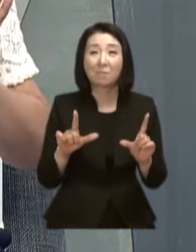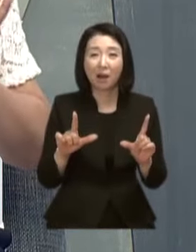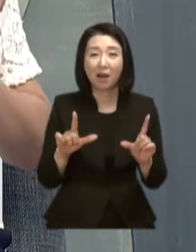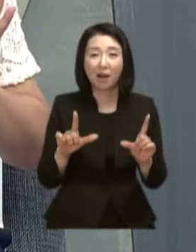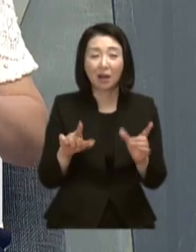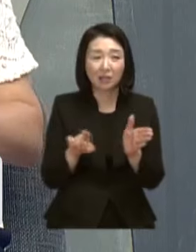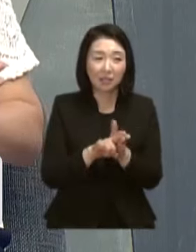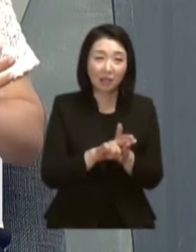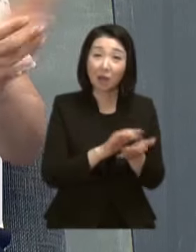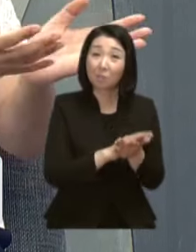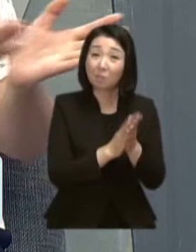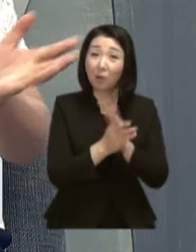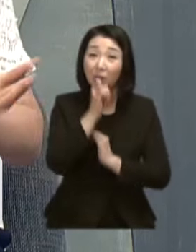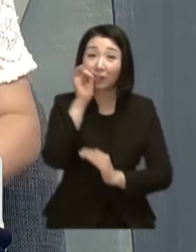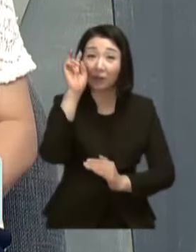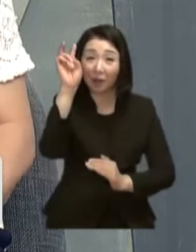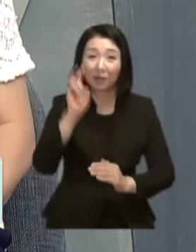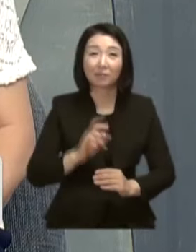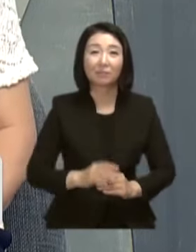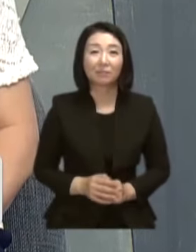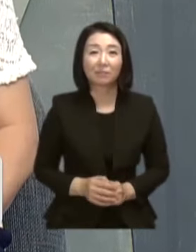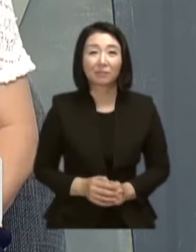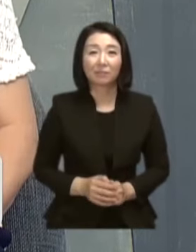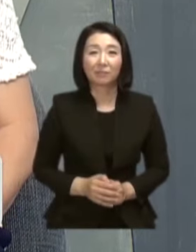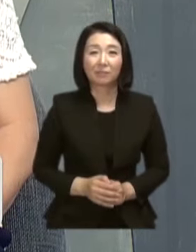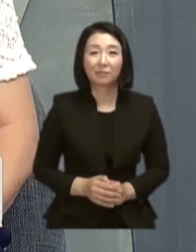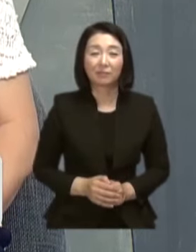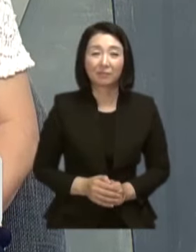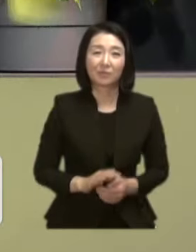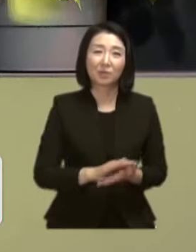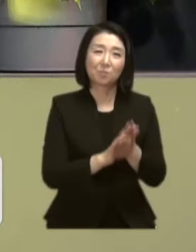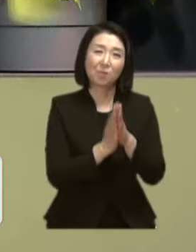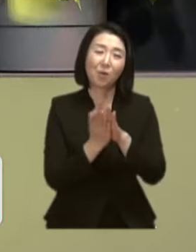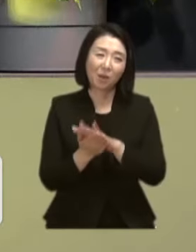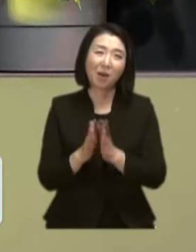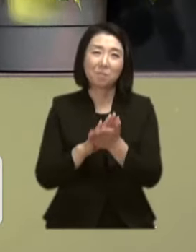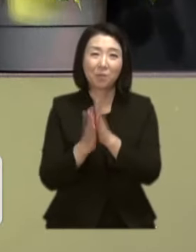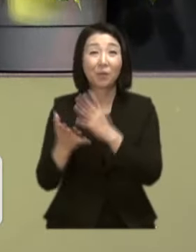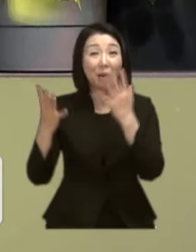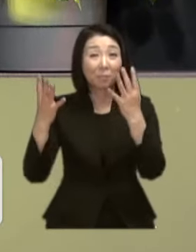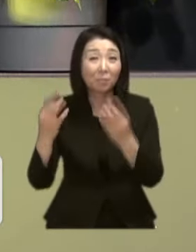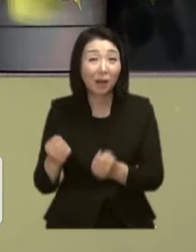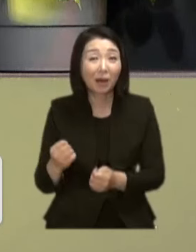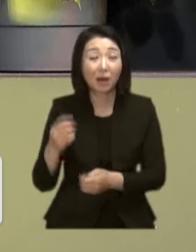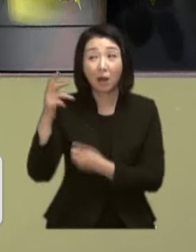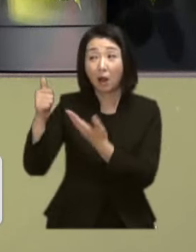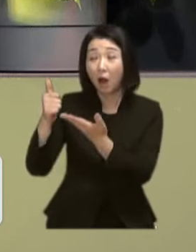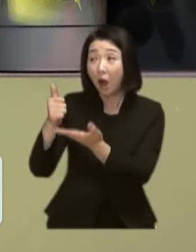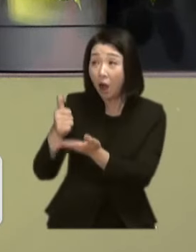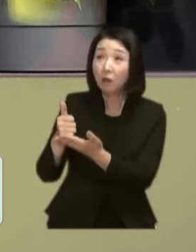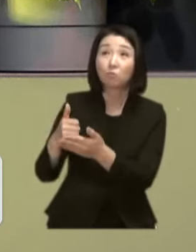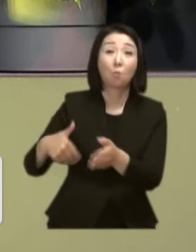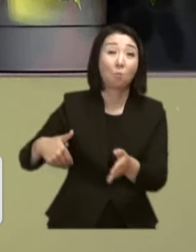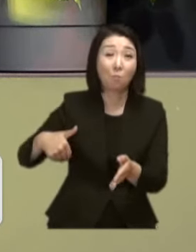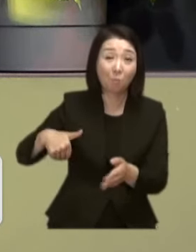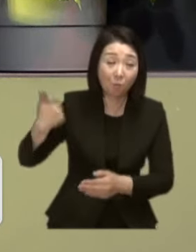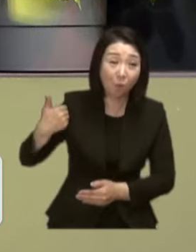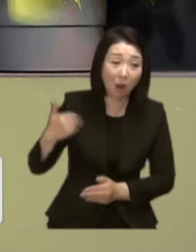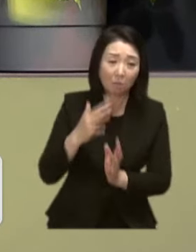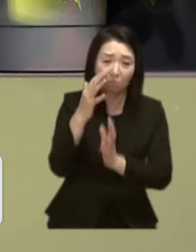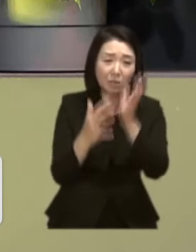있을 것 같아요. 그 얘기 좀 한번 해주세요. 많은 변화를 가져오죠. 하나님의 핫자도 모르던 밀림 속에서 떠돌던